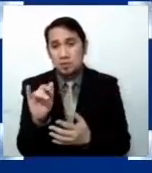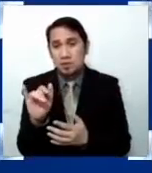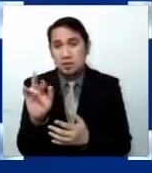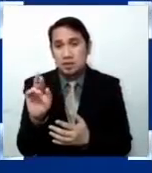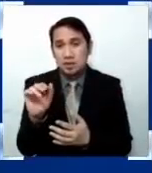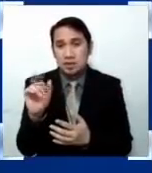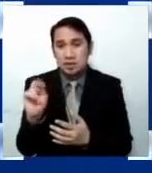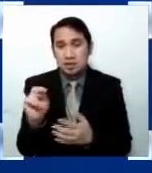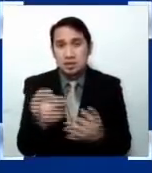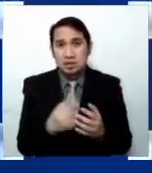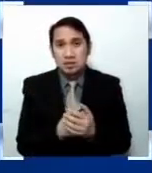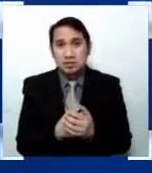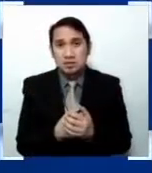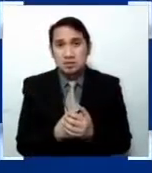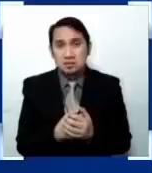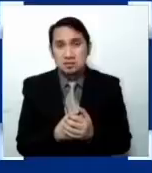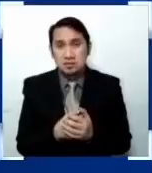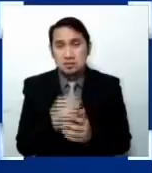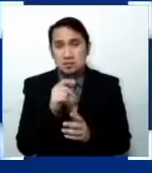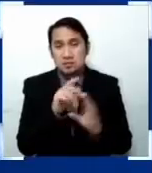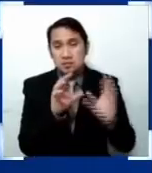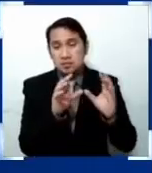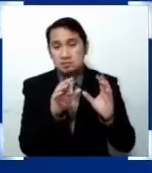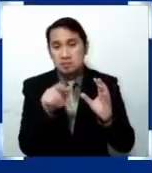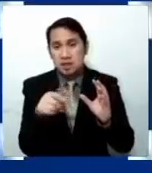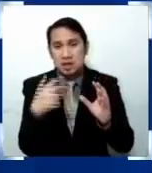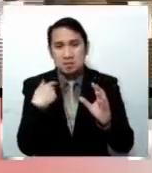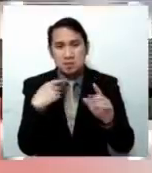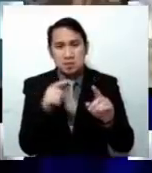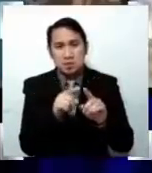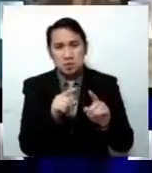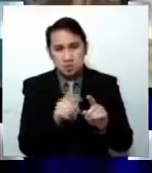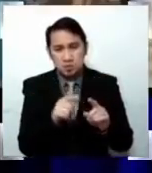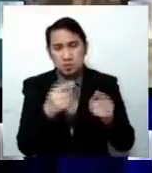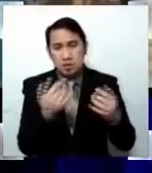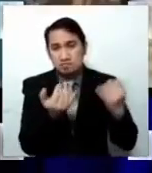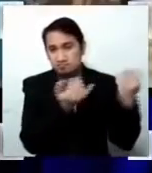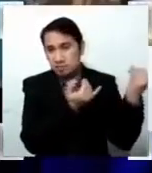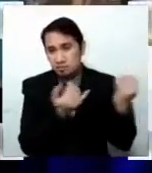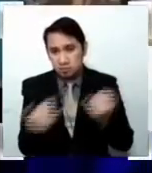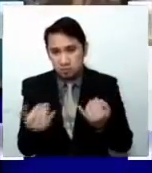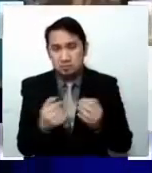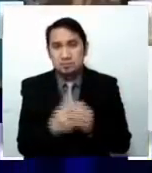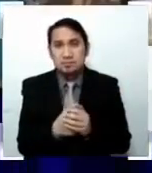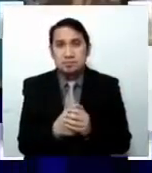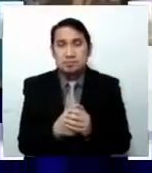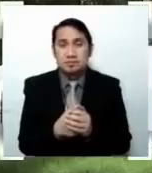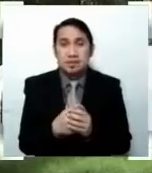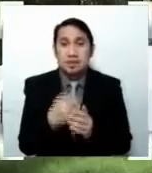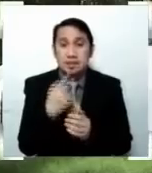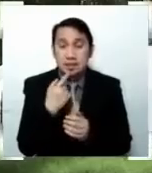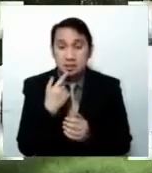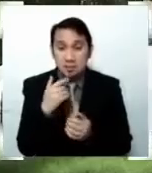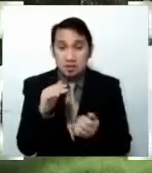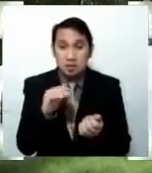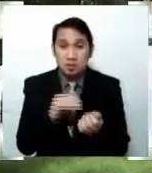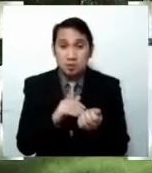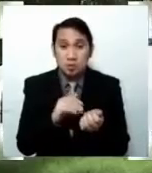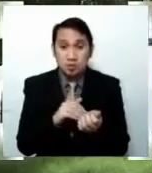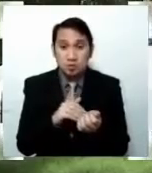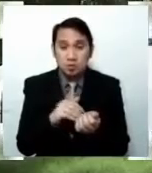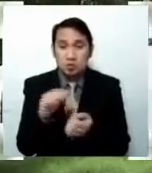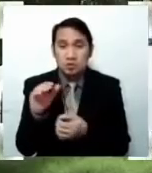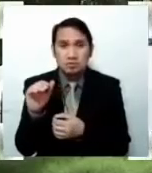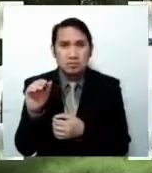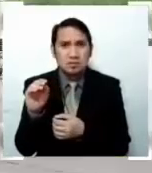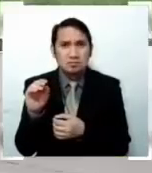isang pharmaceutical company sa Pilipinas na mag-i-import nito. Ayon kay Dr. Ted Martin ng Gat Andres Bonifacio Medical Center sa